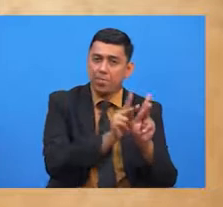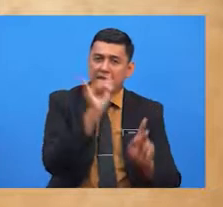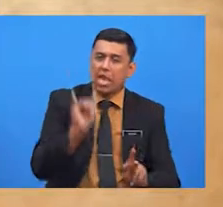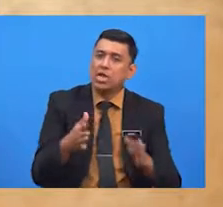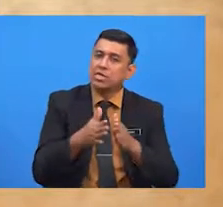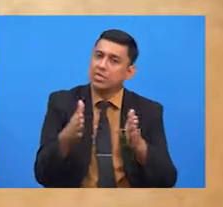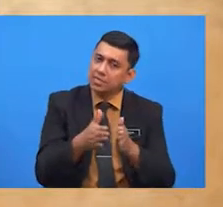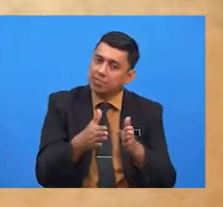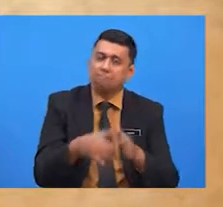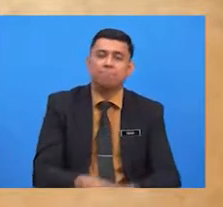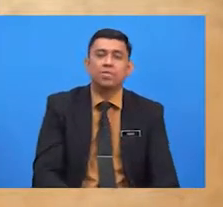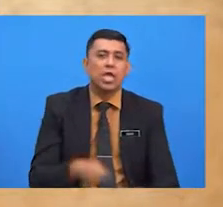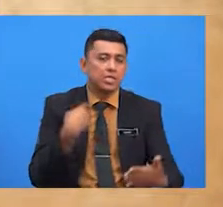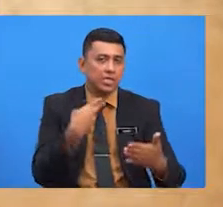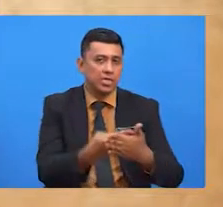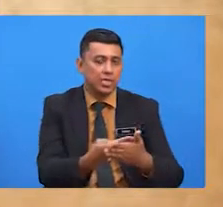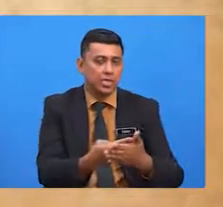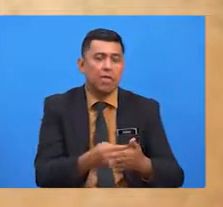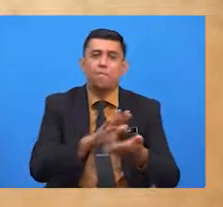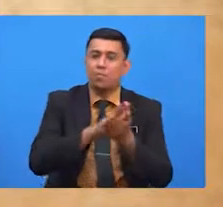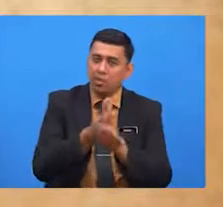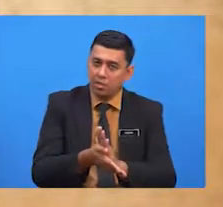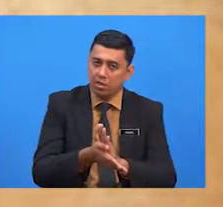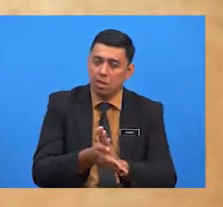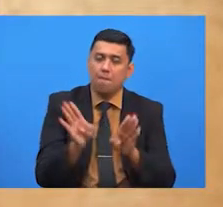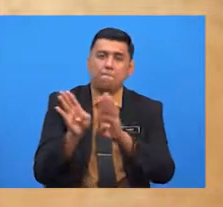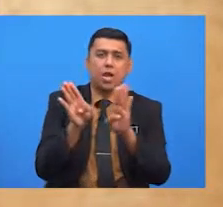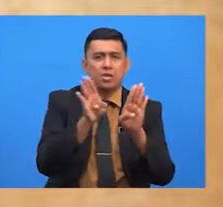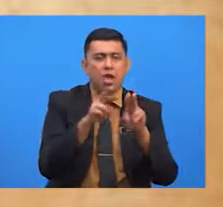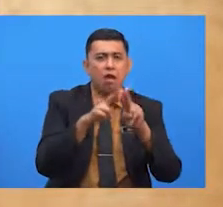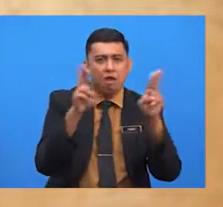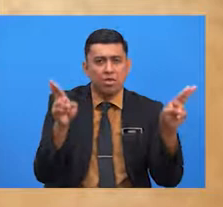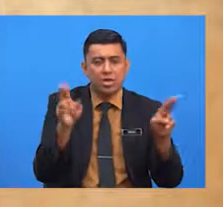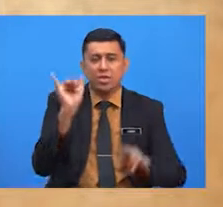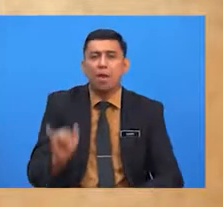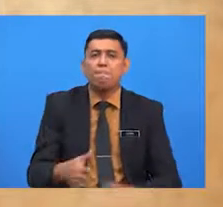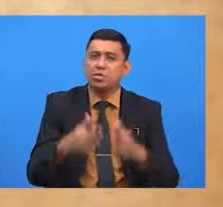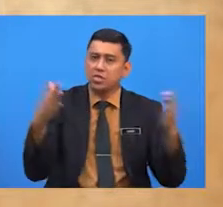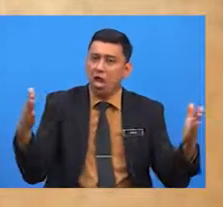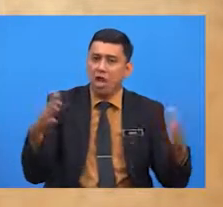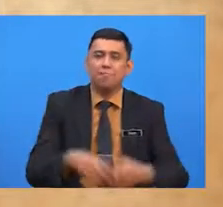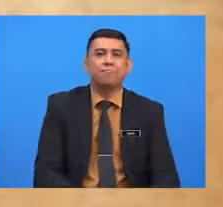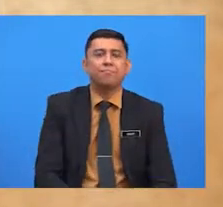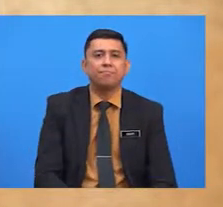kecil sehingga menjadi sebuah bandaraya yang besar.